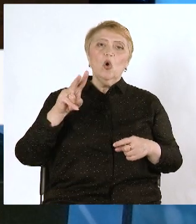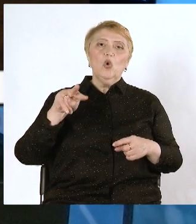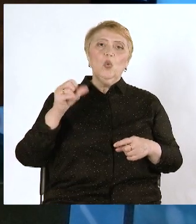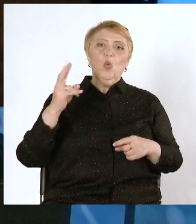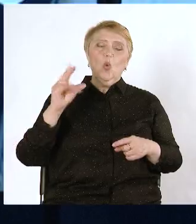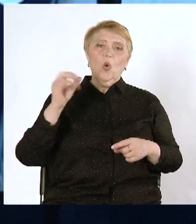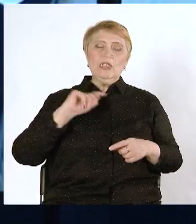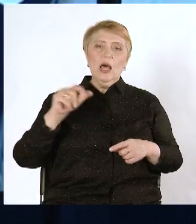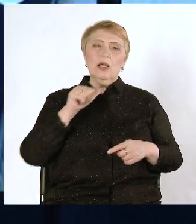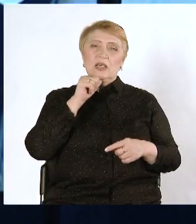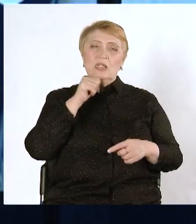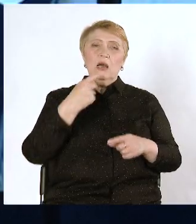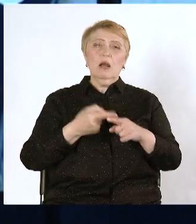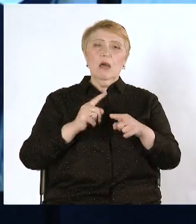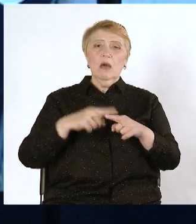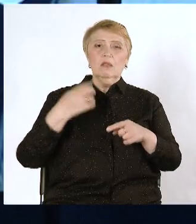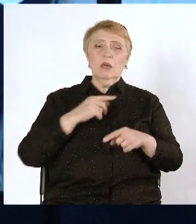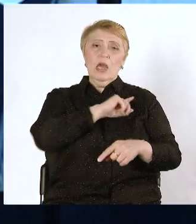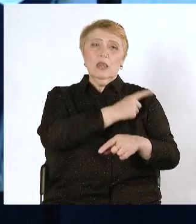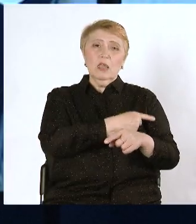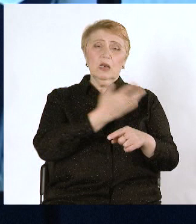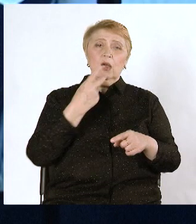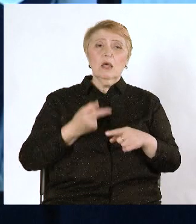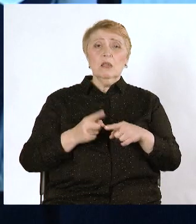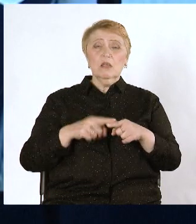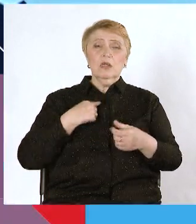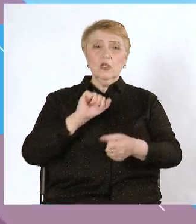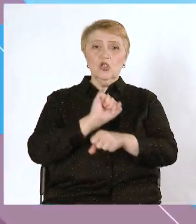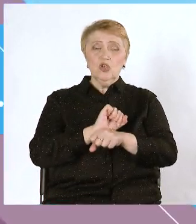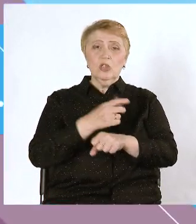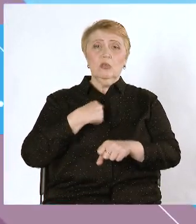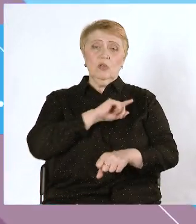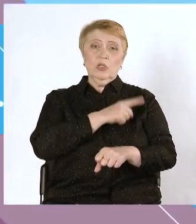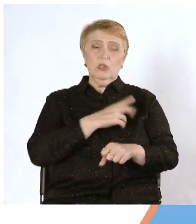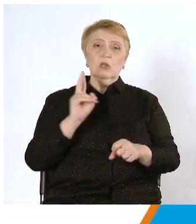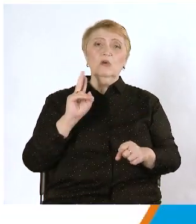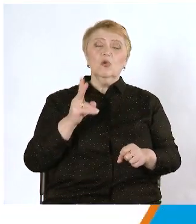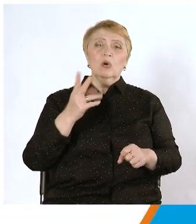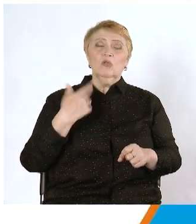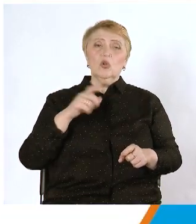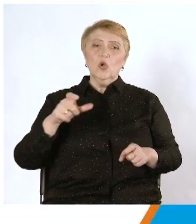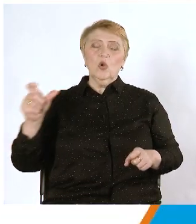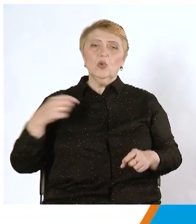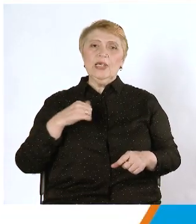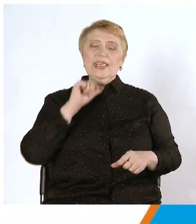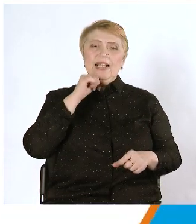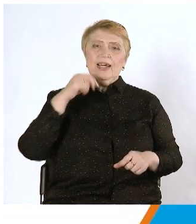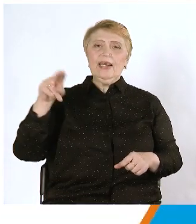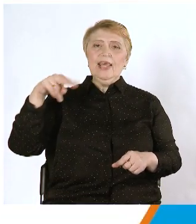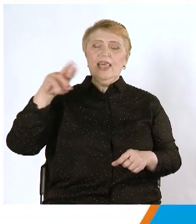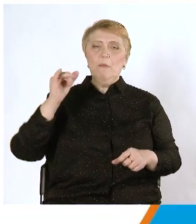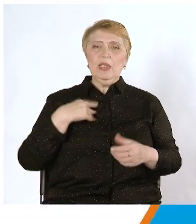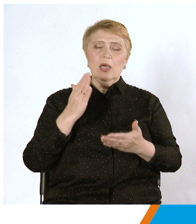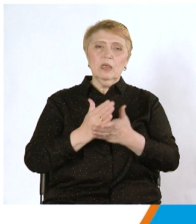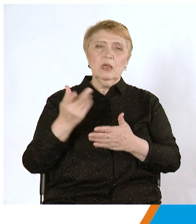борьбы для синтеза защитных тел и так далее у людей с сахарным диабетом есть определенные механизмы